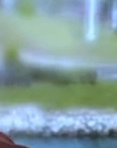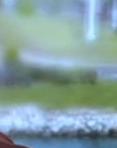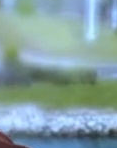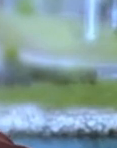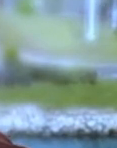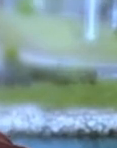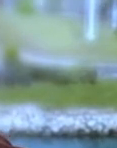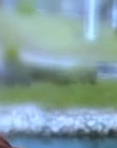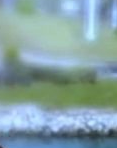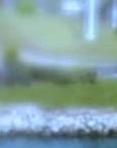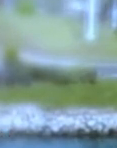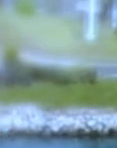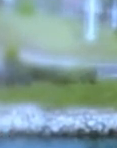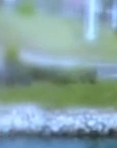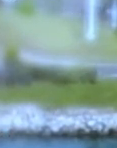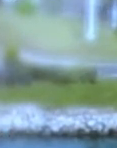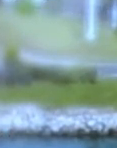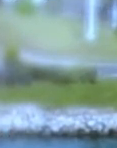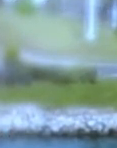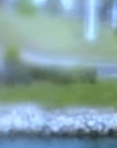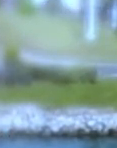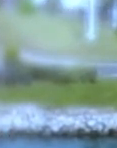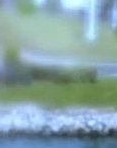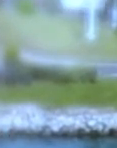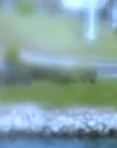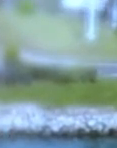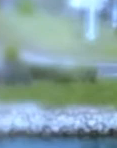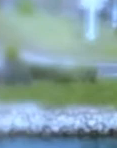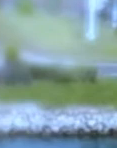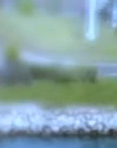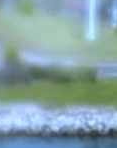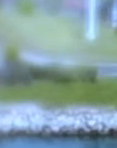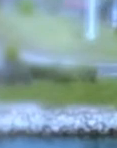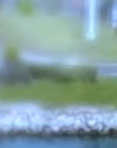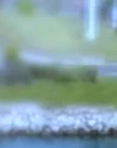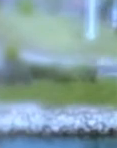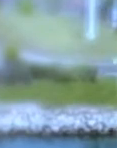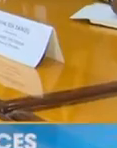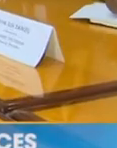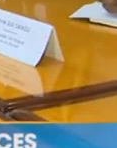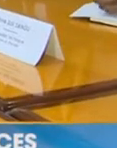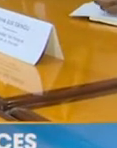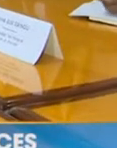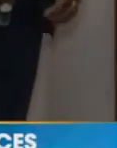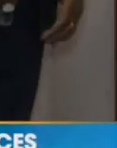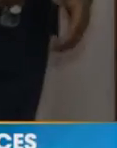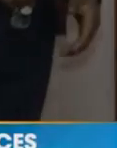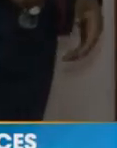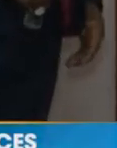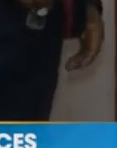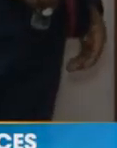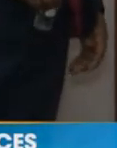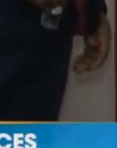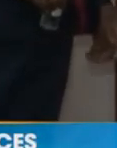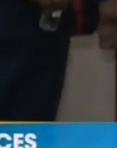Le journal de la mi-journée sur RTI 1. Madame, Monsieur, bonjour. Voyons tout de suite le sommaire de cette édition. Le renforcement de